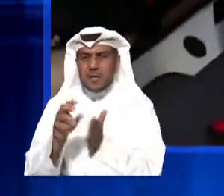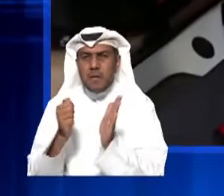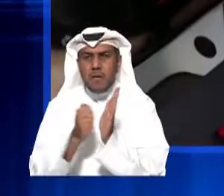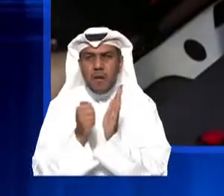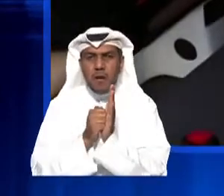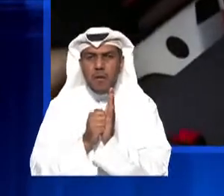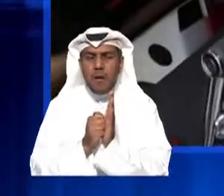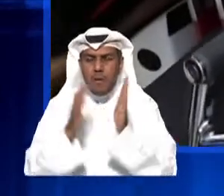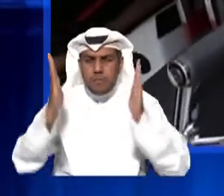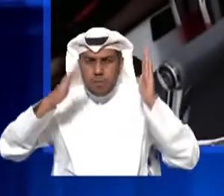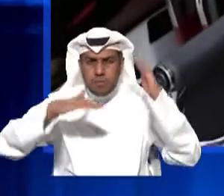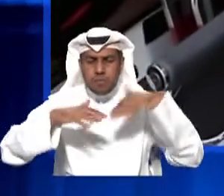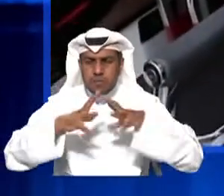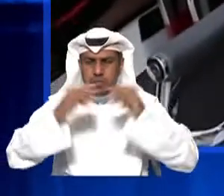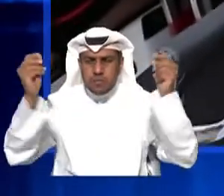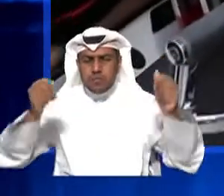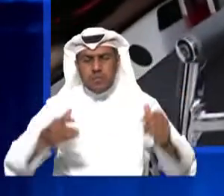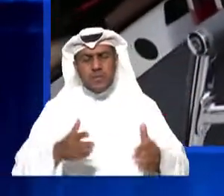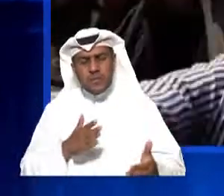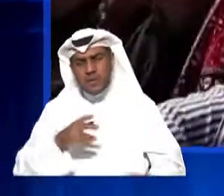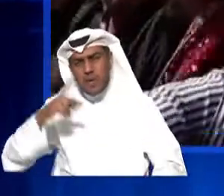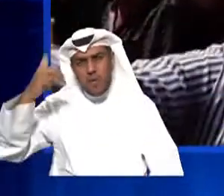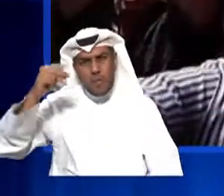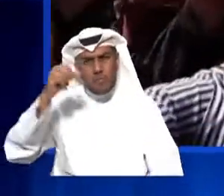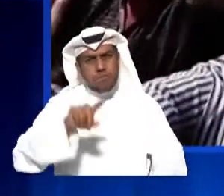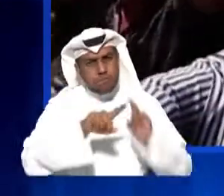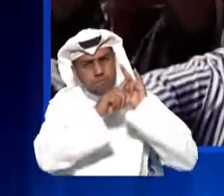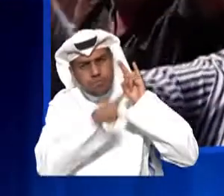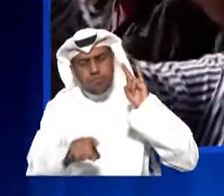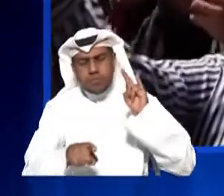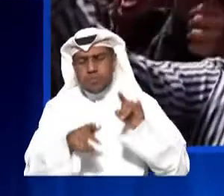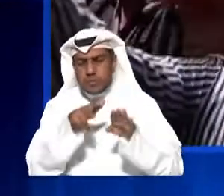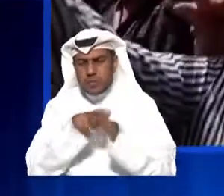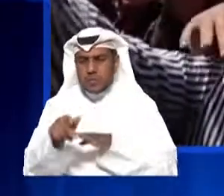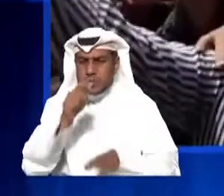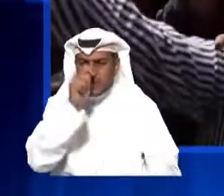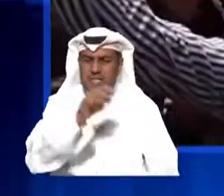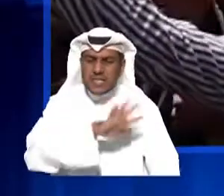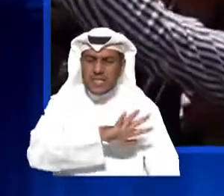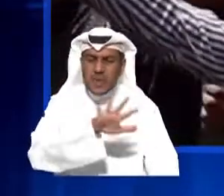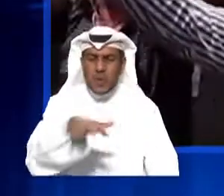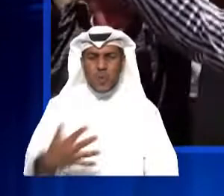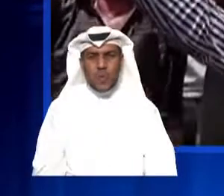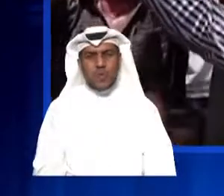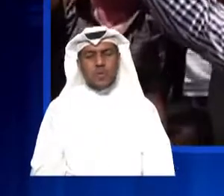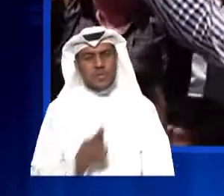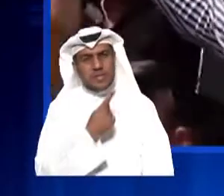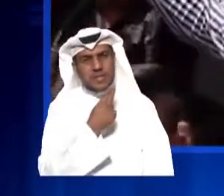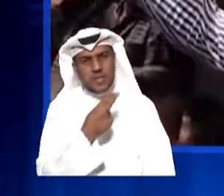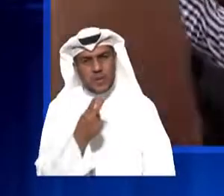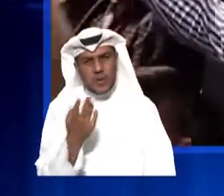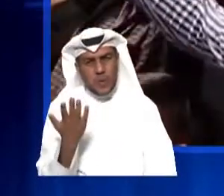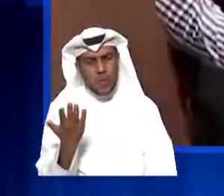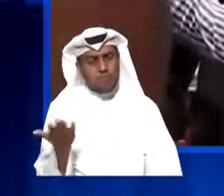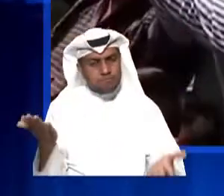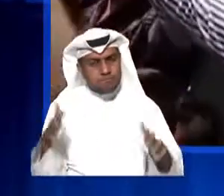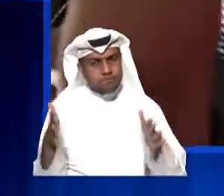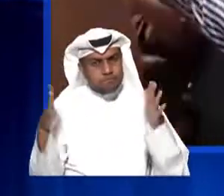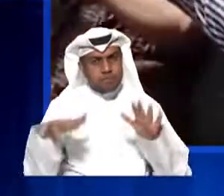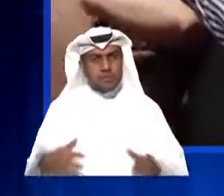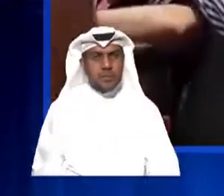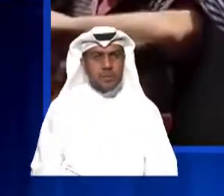المنازل والاعتقالات اليومية، بعد أن أدارت حكومة الاحتلال ظهرها للمواثيق والأعراف الدولية ومشت